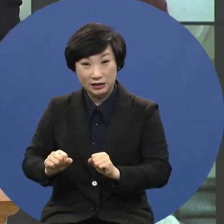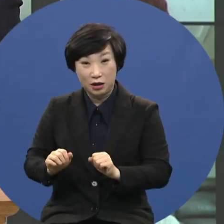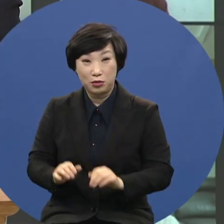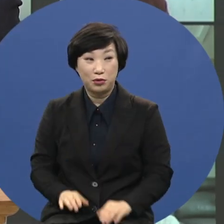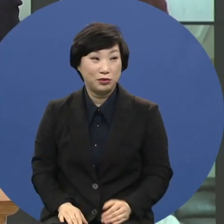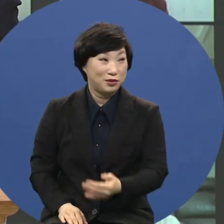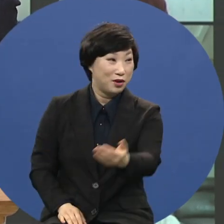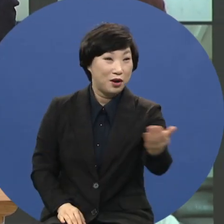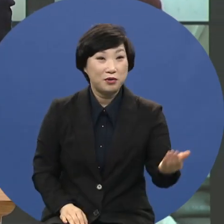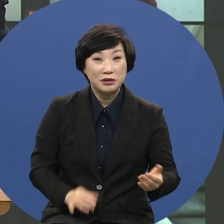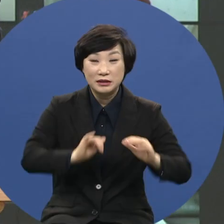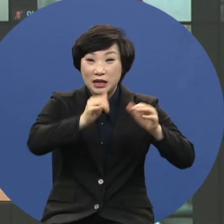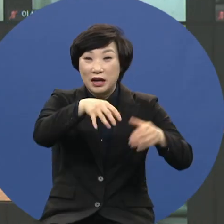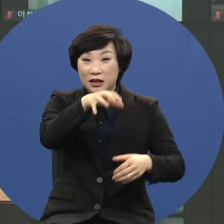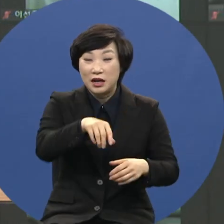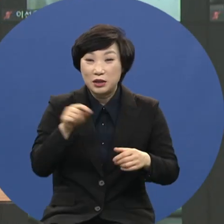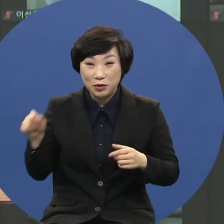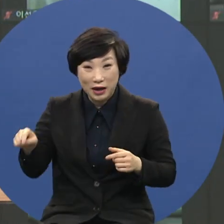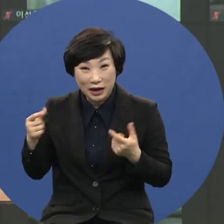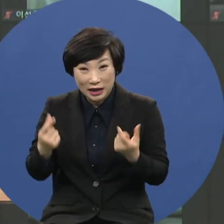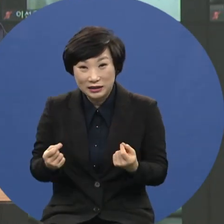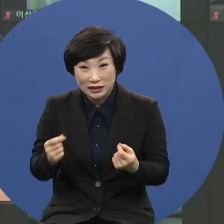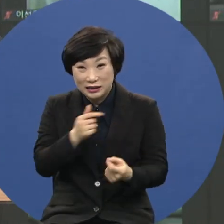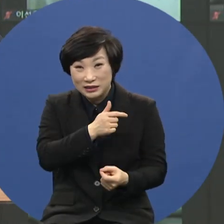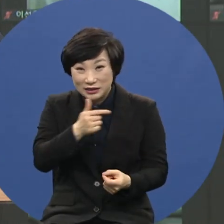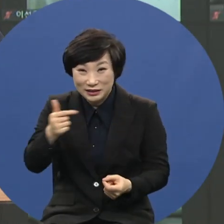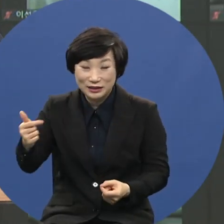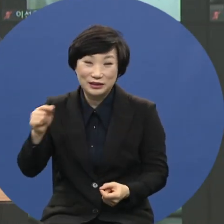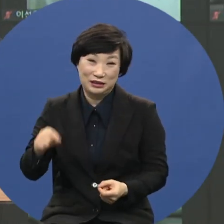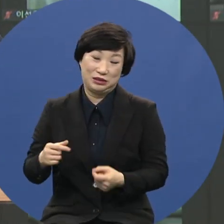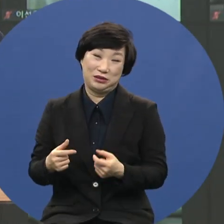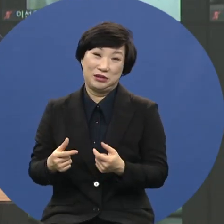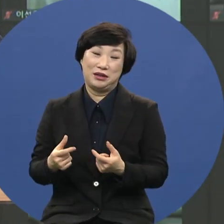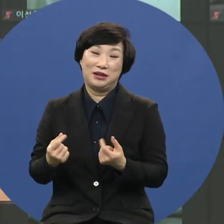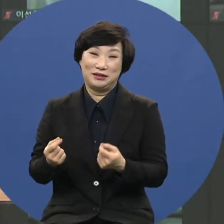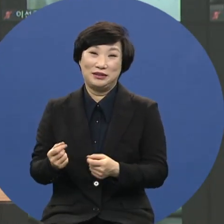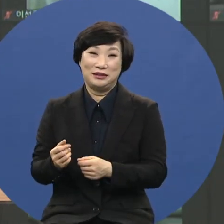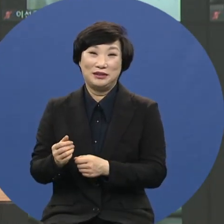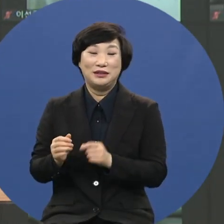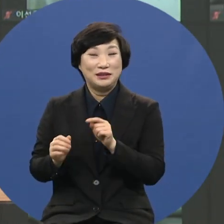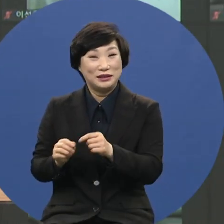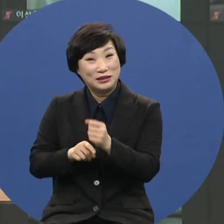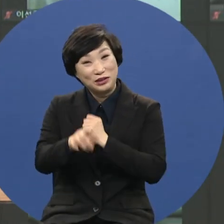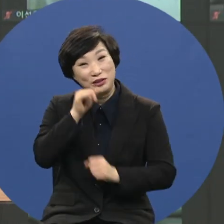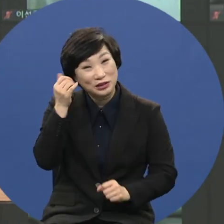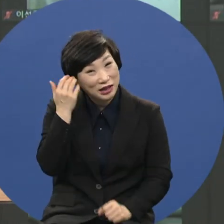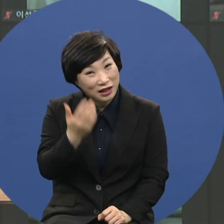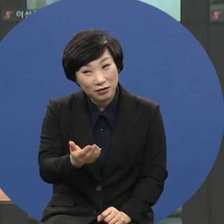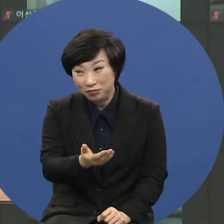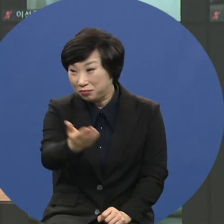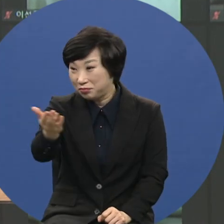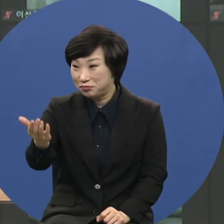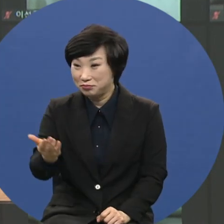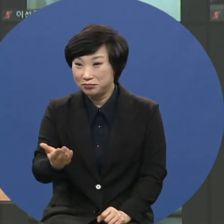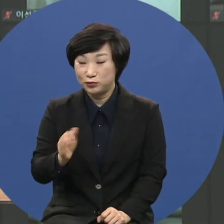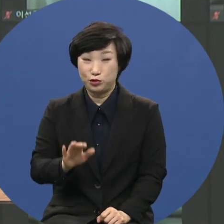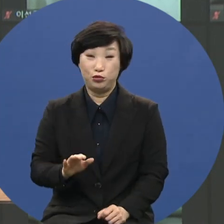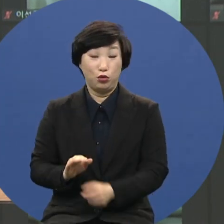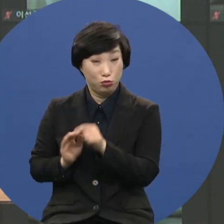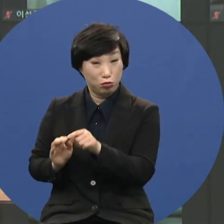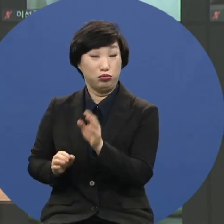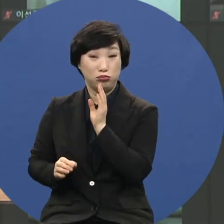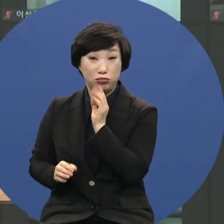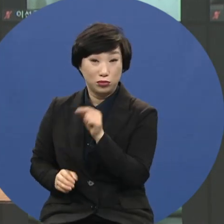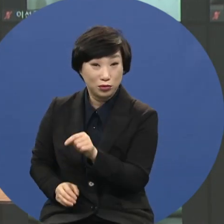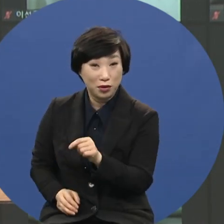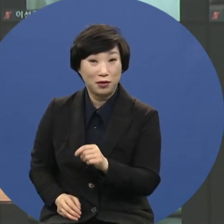세상에 이런 어마어마하고 엄청난 이런 소설 같은 뜻이 어디 있느냐 이 말이 도대체. 근데 사실이지